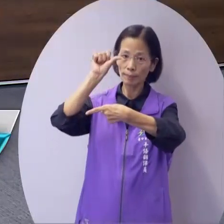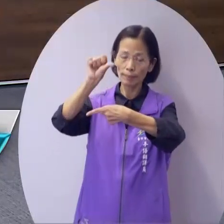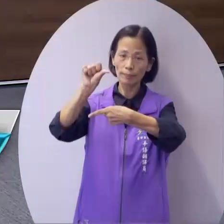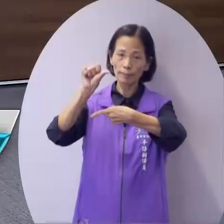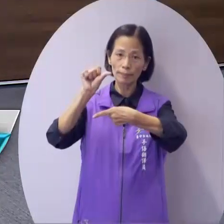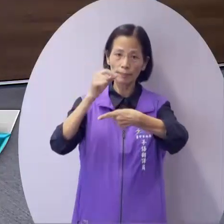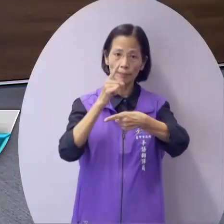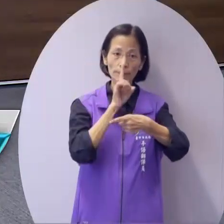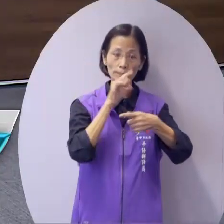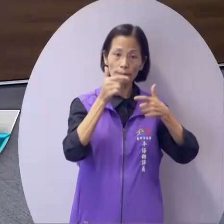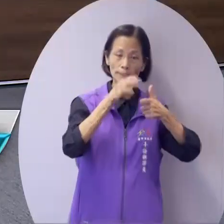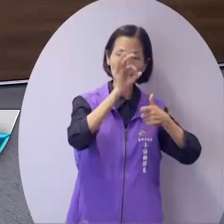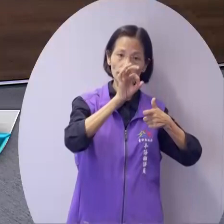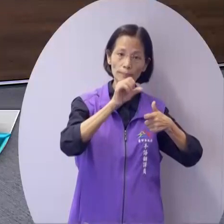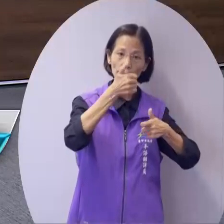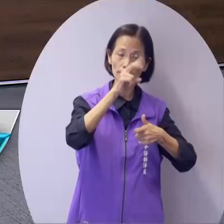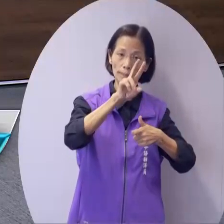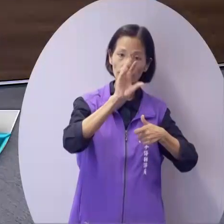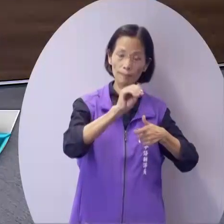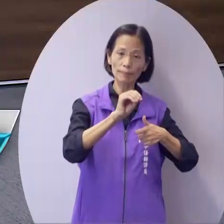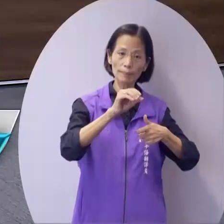85%，本府配合款